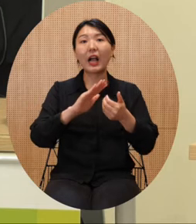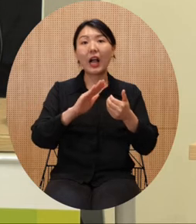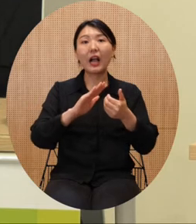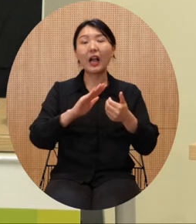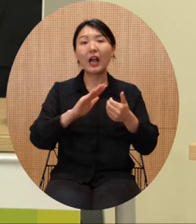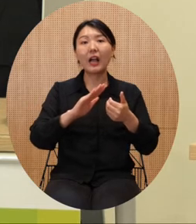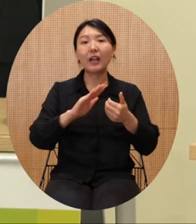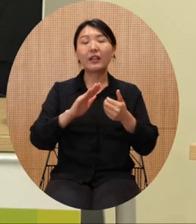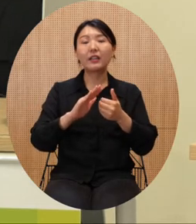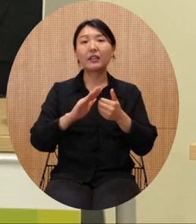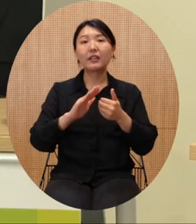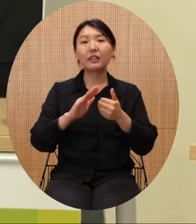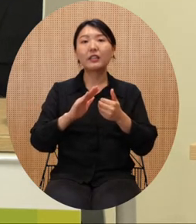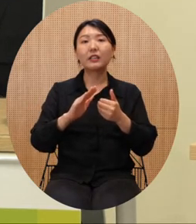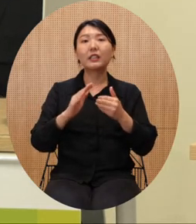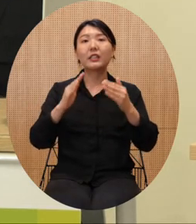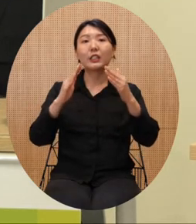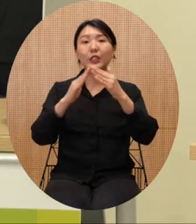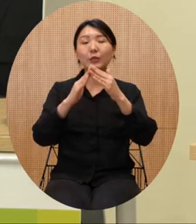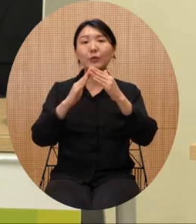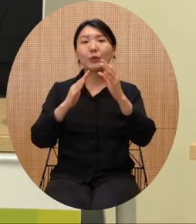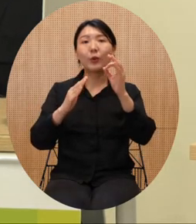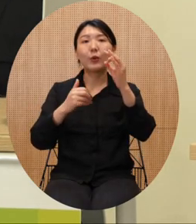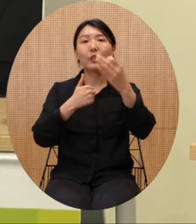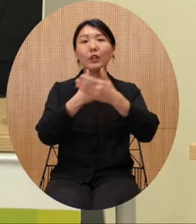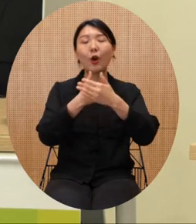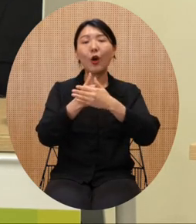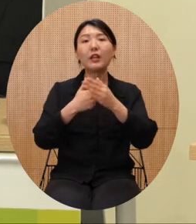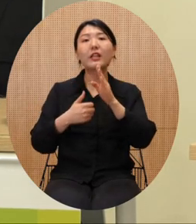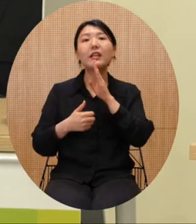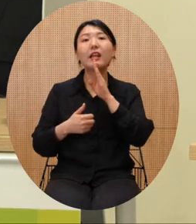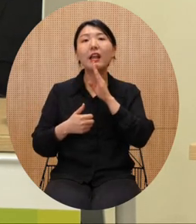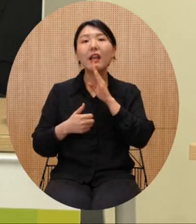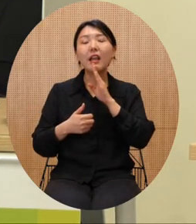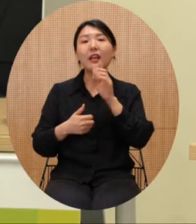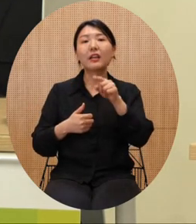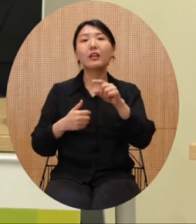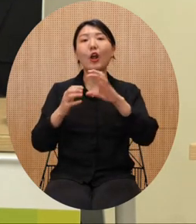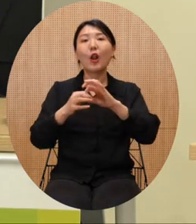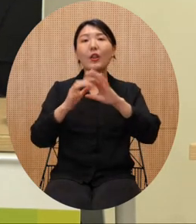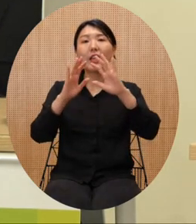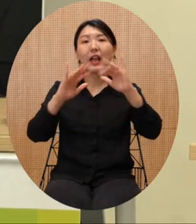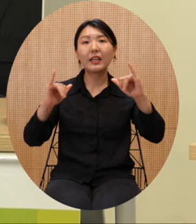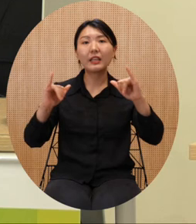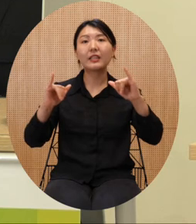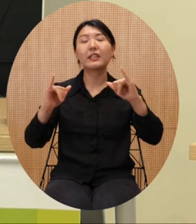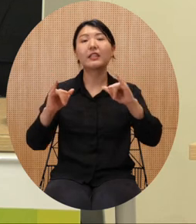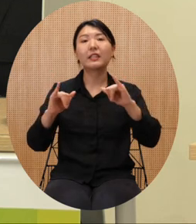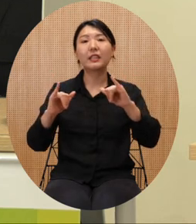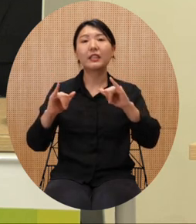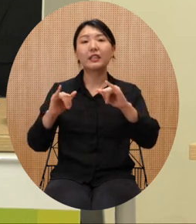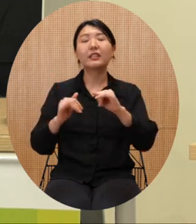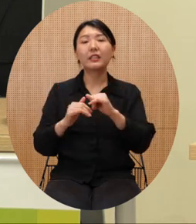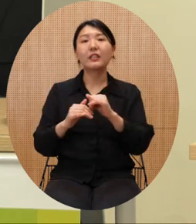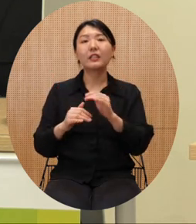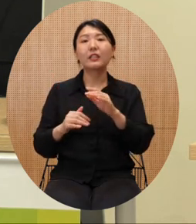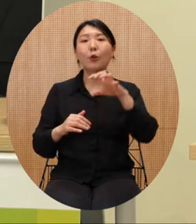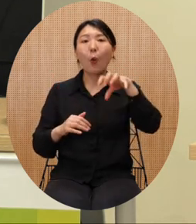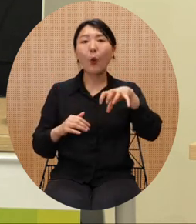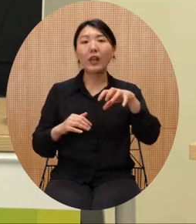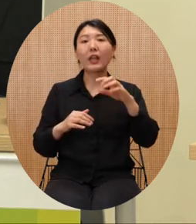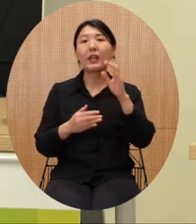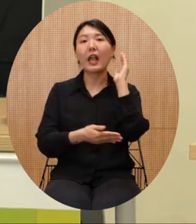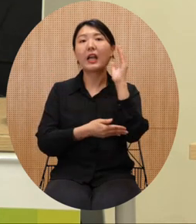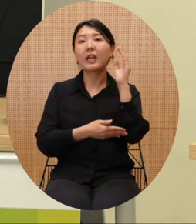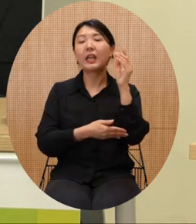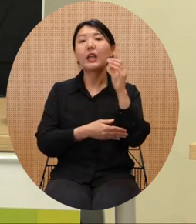이제 설명하신 주거비 지원 사업의 실제 당사자이시면서 생생한 어떤 현장의 목소리를 직접 이야기해